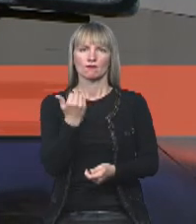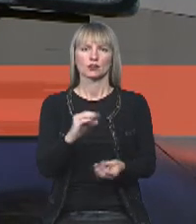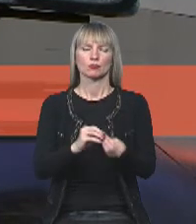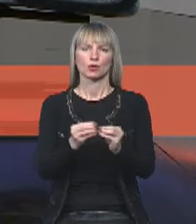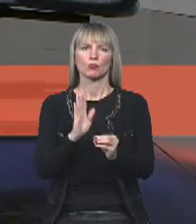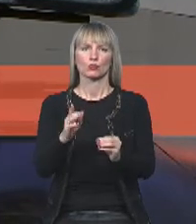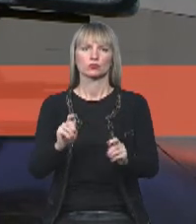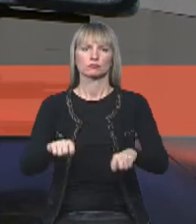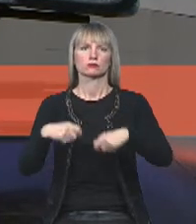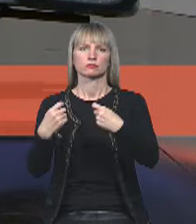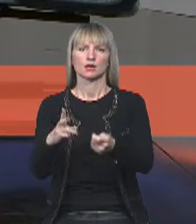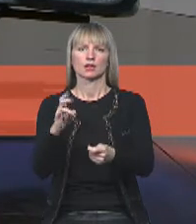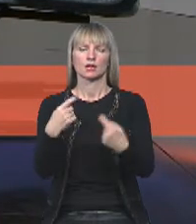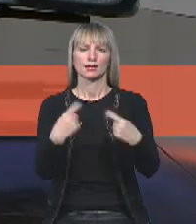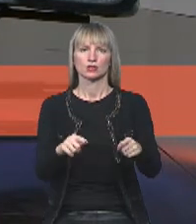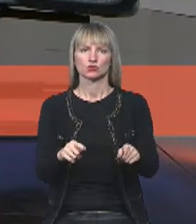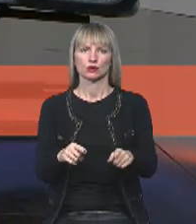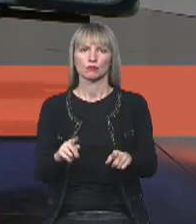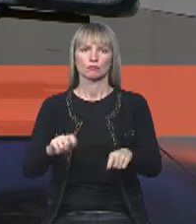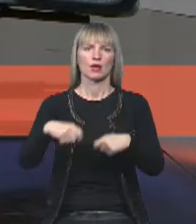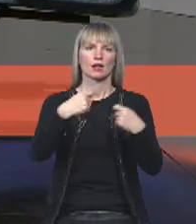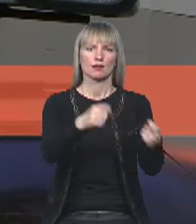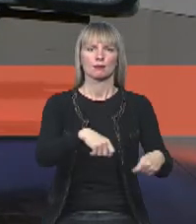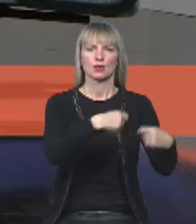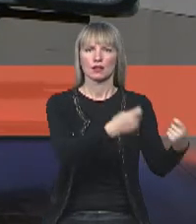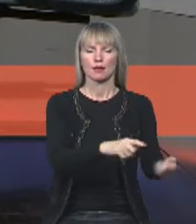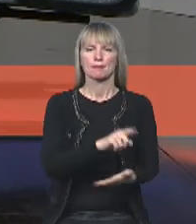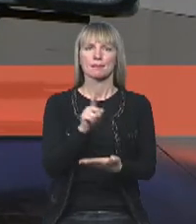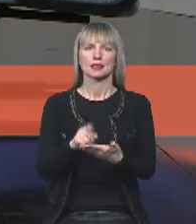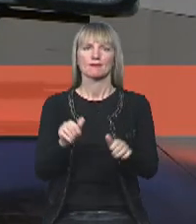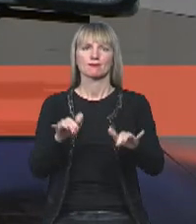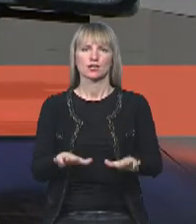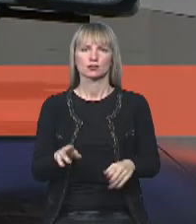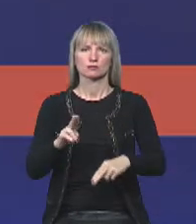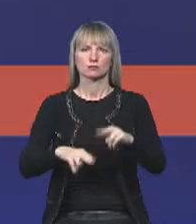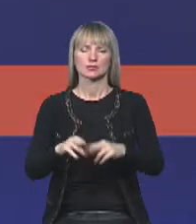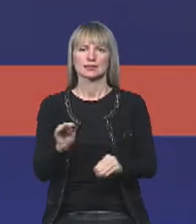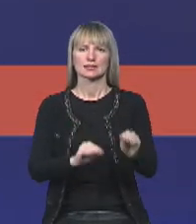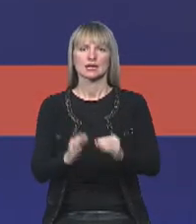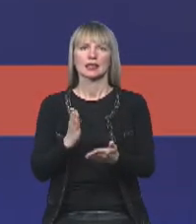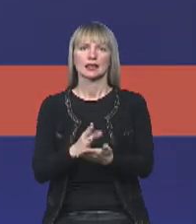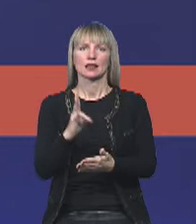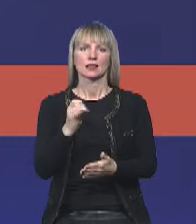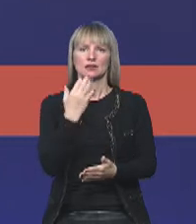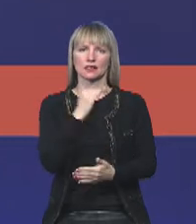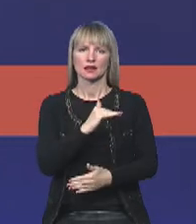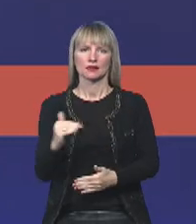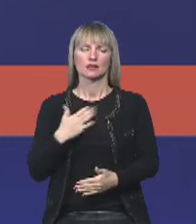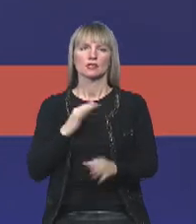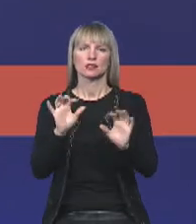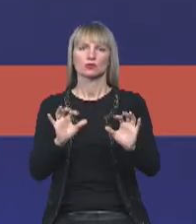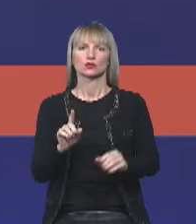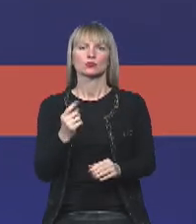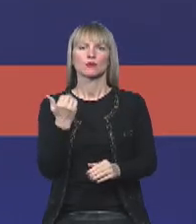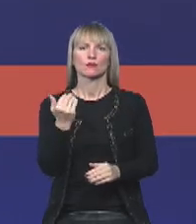буде перекидати на когось іншого. І тому питання вирішення і побудови системи, воно є на національному рівні. Але, на жаль, наші законодавці, я не